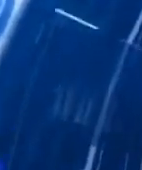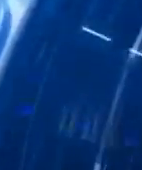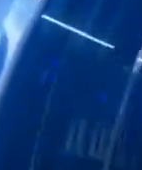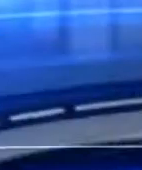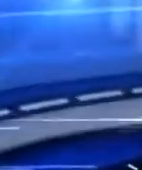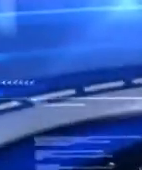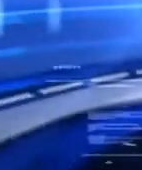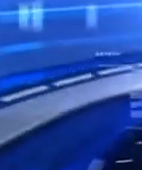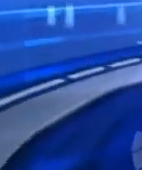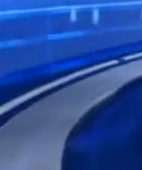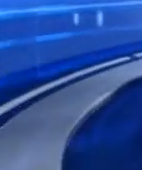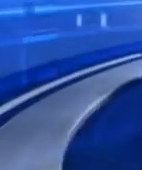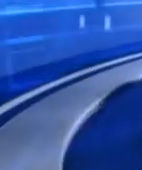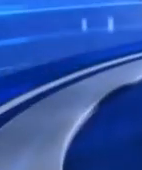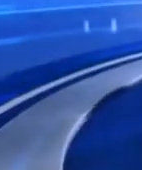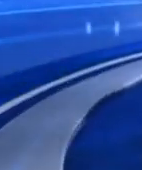Музика